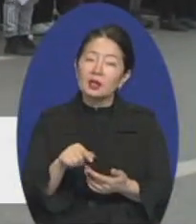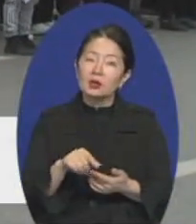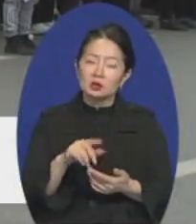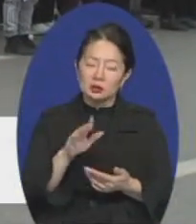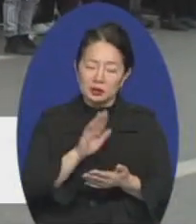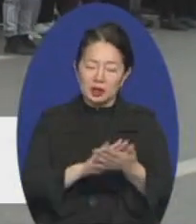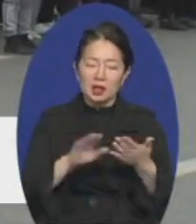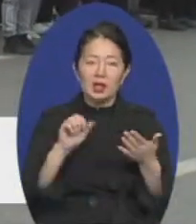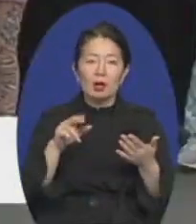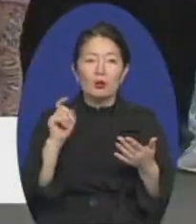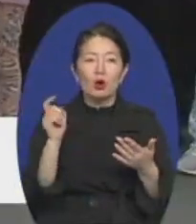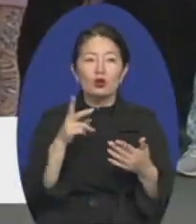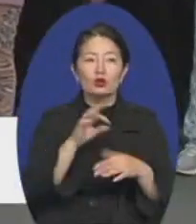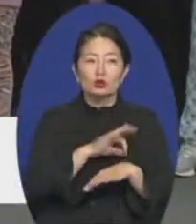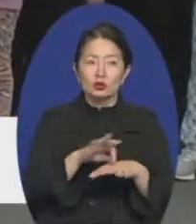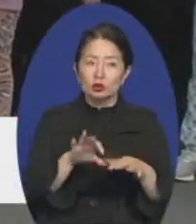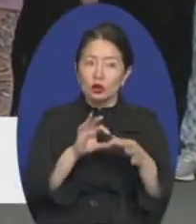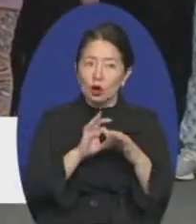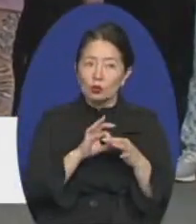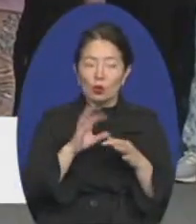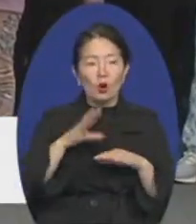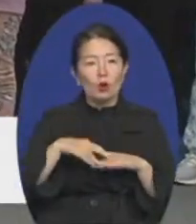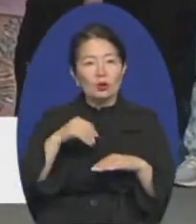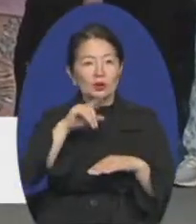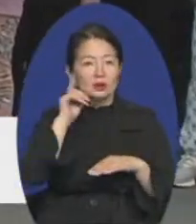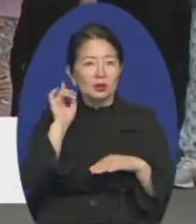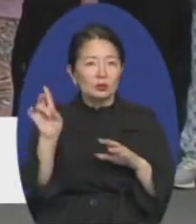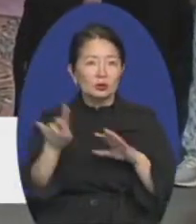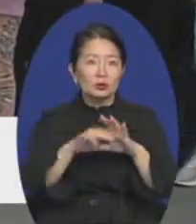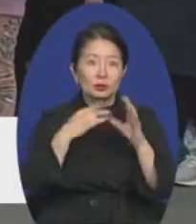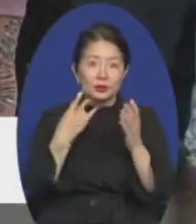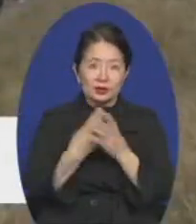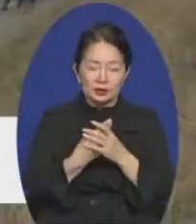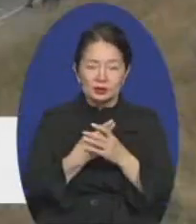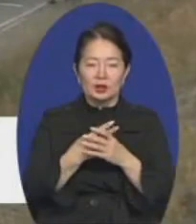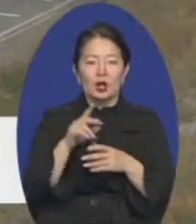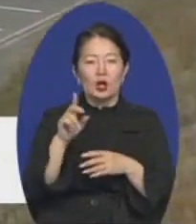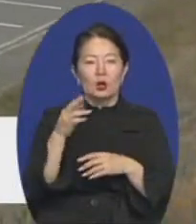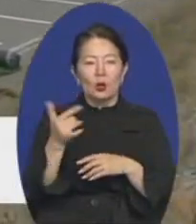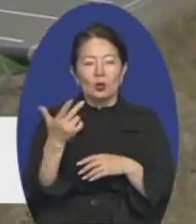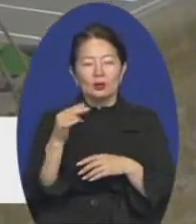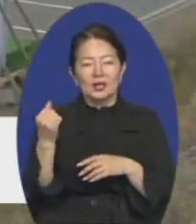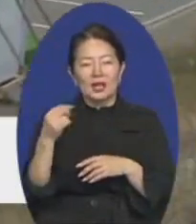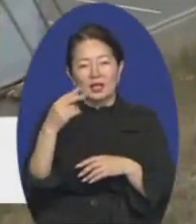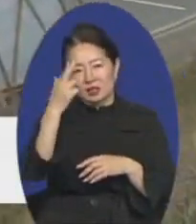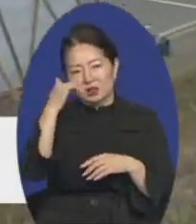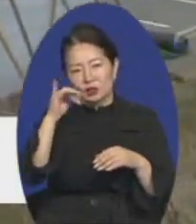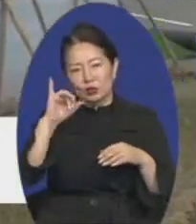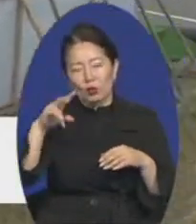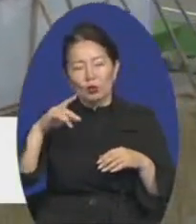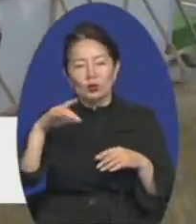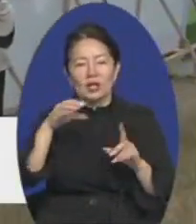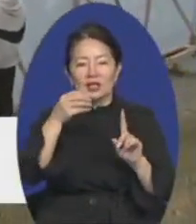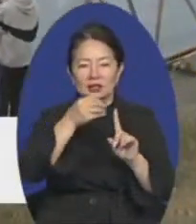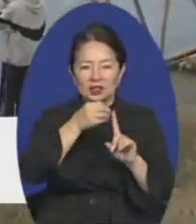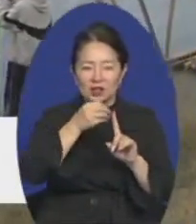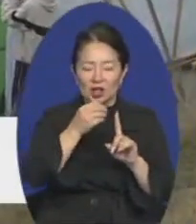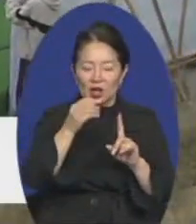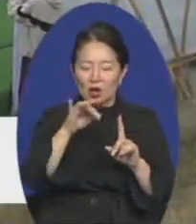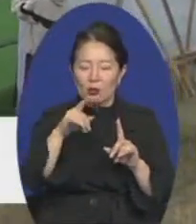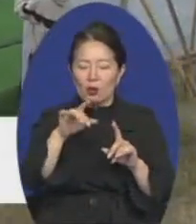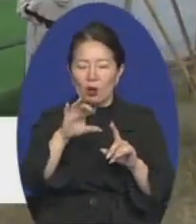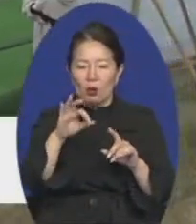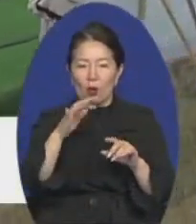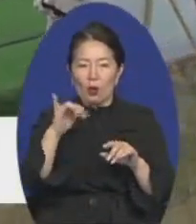тэгвэл өнөөдөр Clean Up 2 төслийн хүрээнд оюутан залуучууд нэгдэн богд уулын дугуй цагаан, Чингистэй уул, зайсан толгоо, Химри